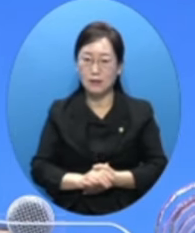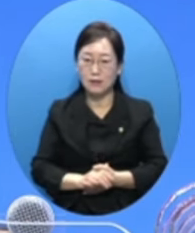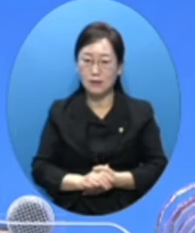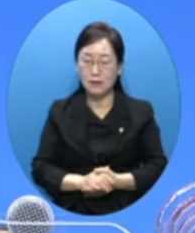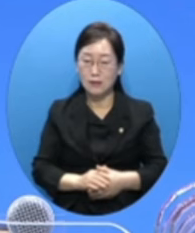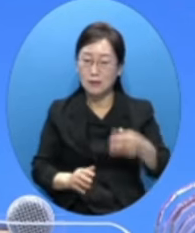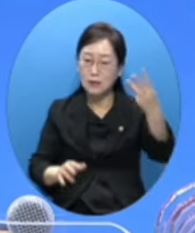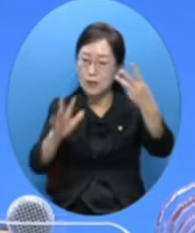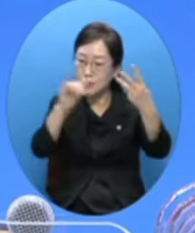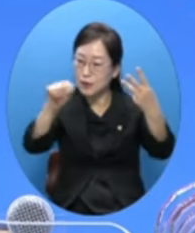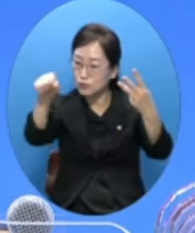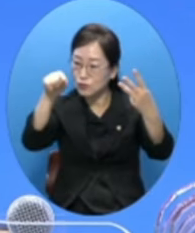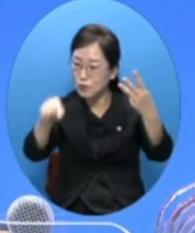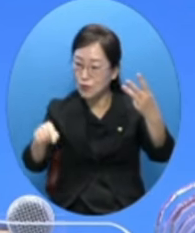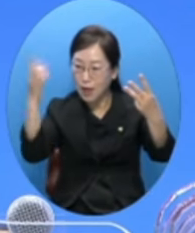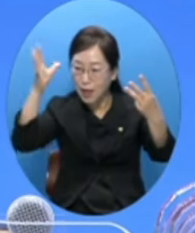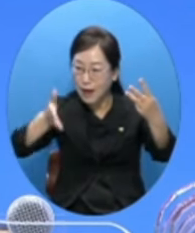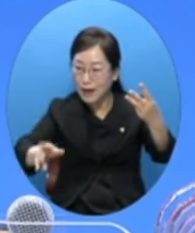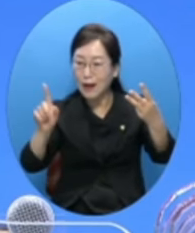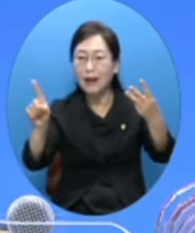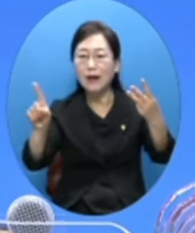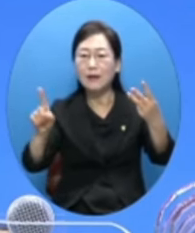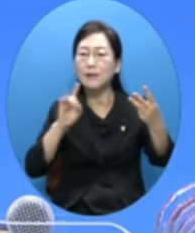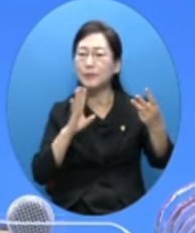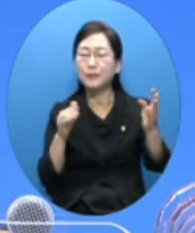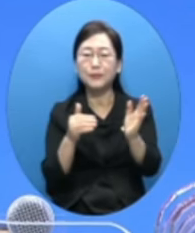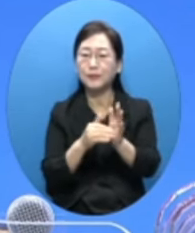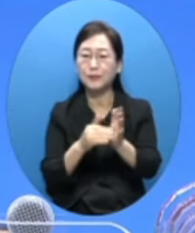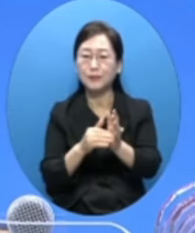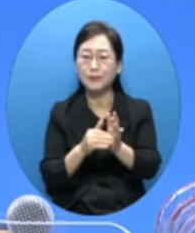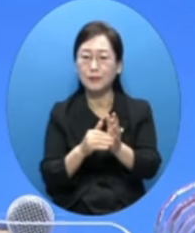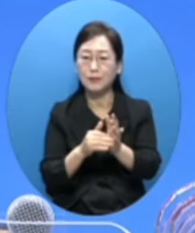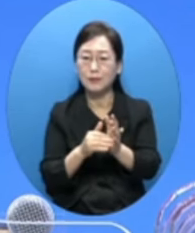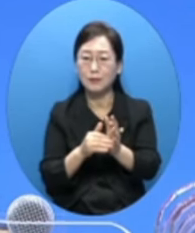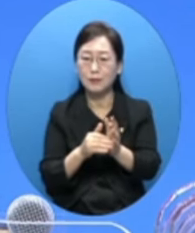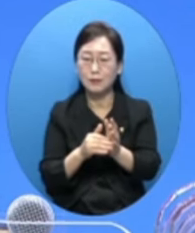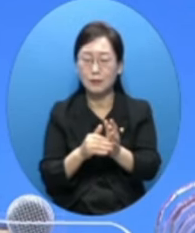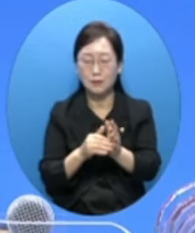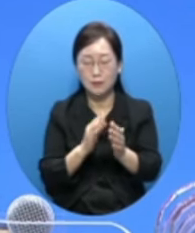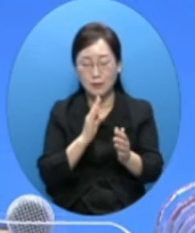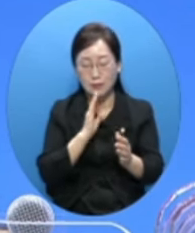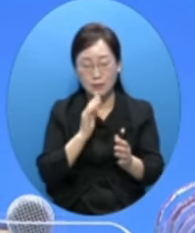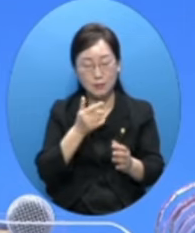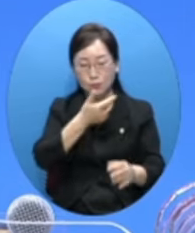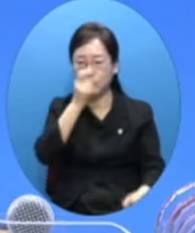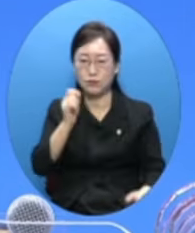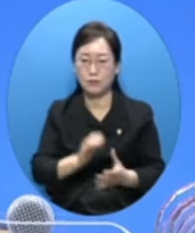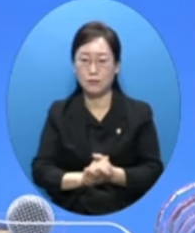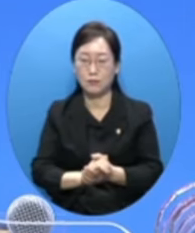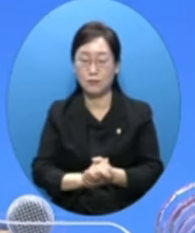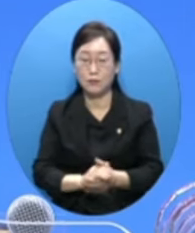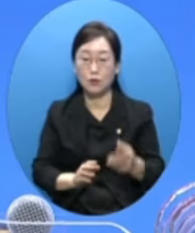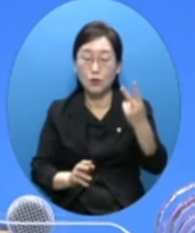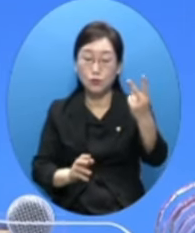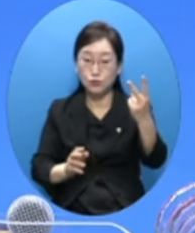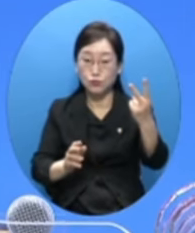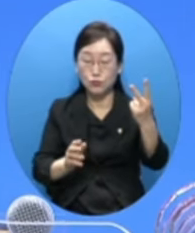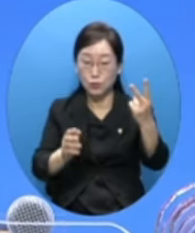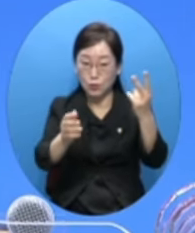3명 중에 한 아이가 태어난 정도로 그만큼 아이가 태어나고 있지 않습니다. 두 사람이 결혼해서 둘을